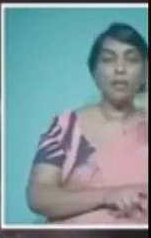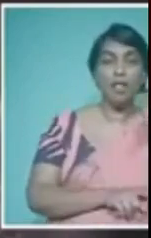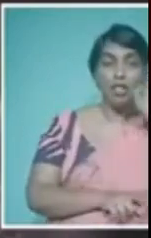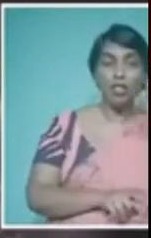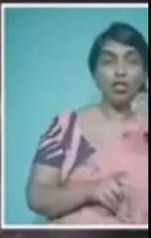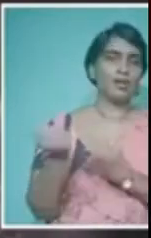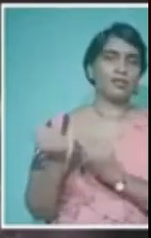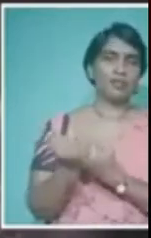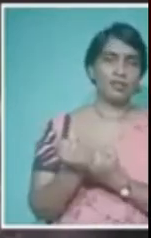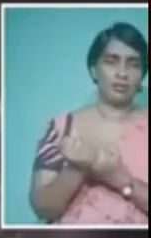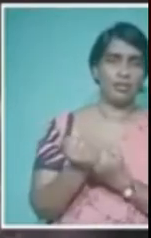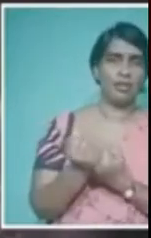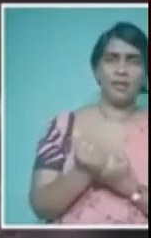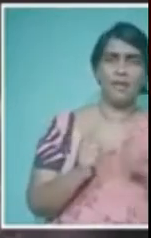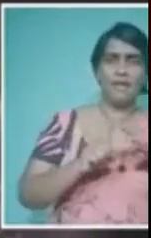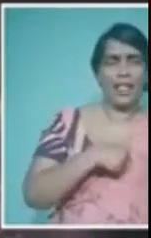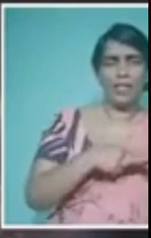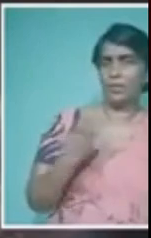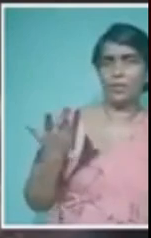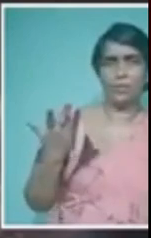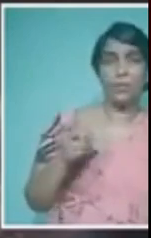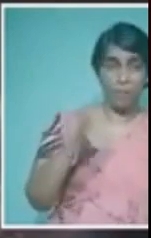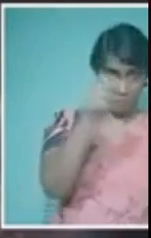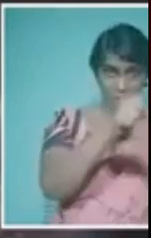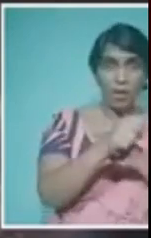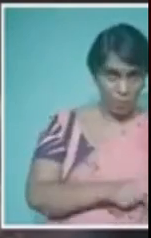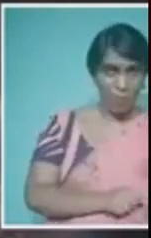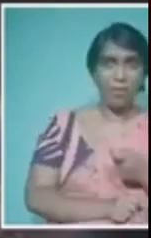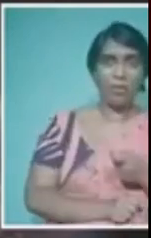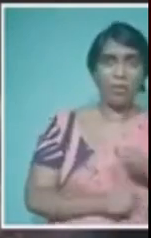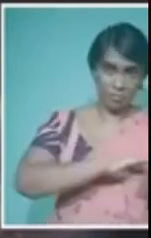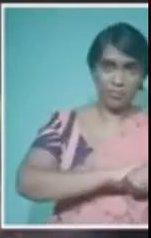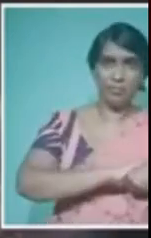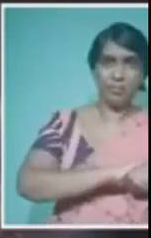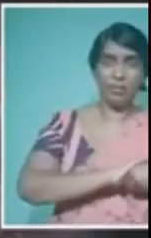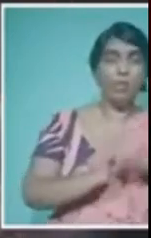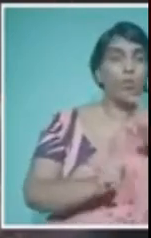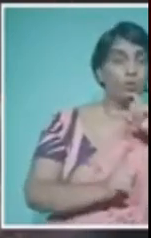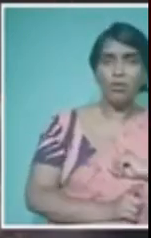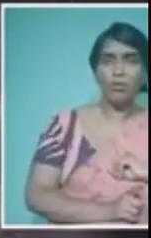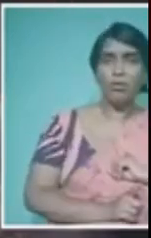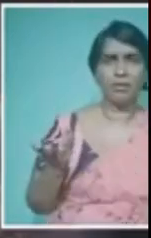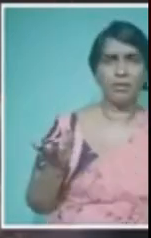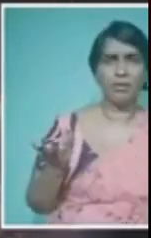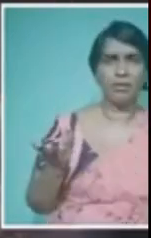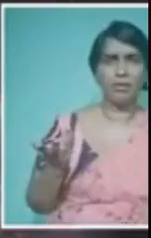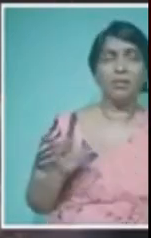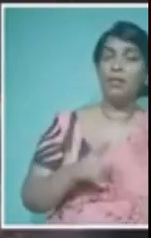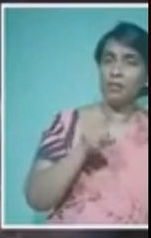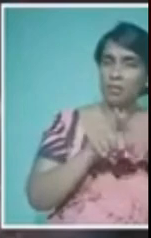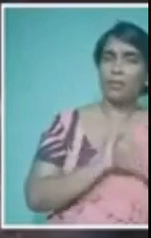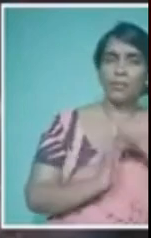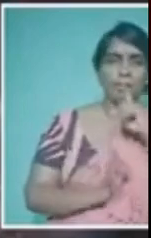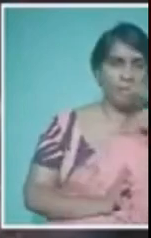තණ්ඩේදී අපු දෙකට සලප්පරුව. වෙන කිසිම හේතුවක් නැහැ. මිනිමරලද? තොරකම් කළාද? පගා ගහලාද? උසාවියෙන් දඬුවම් ඉදලාද? නැහැ. ඉතින් ඒ නිසා කරු